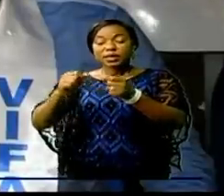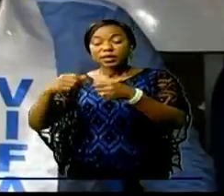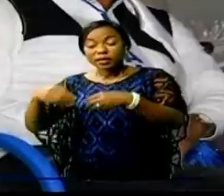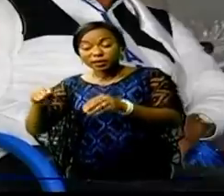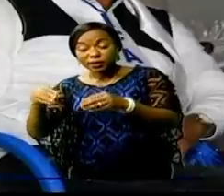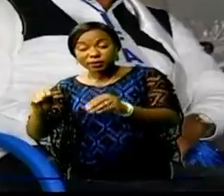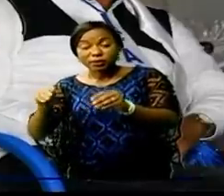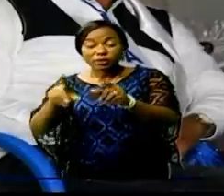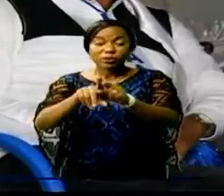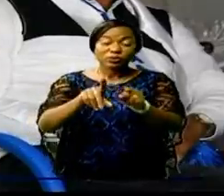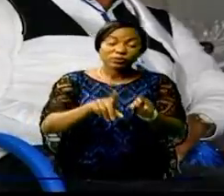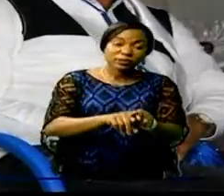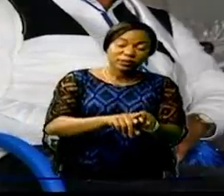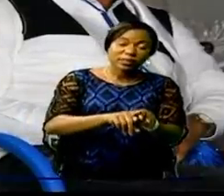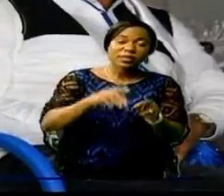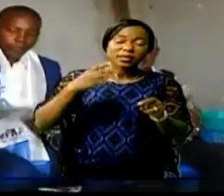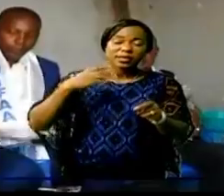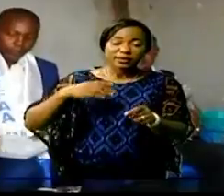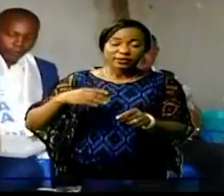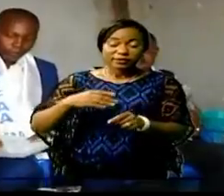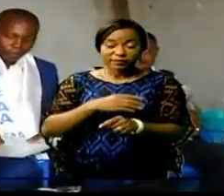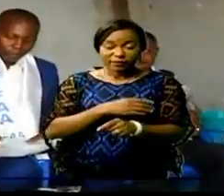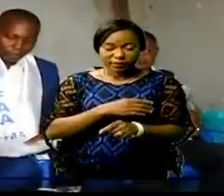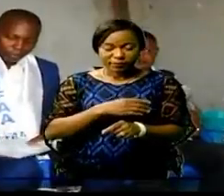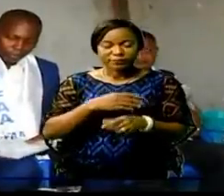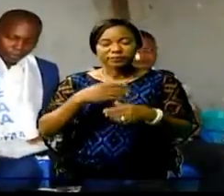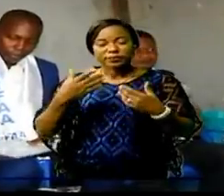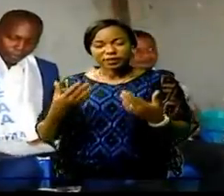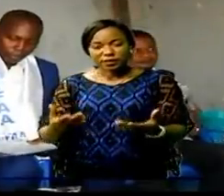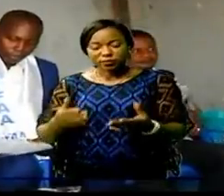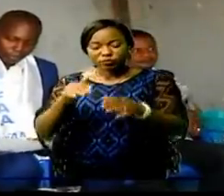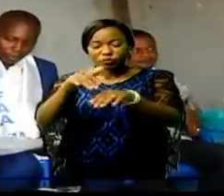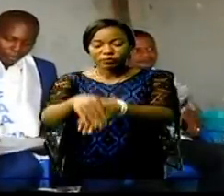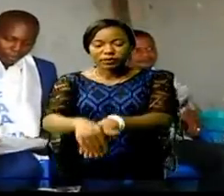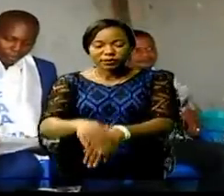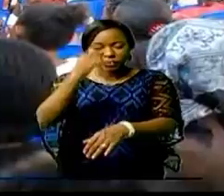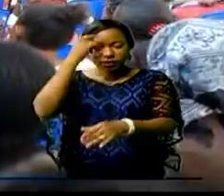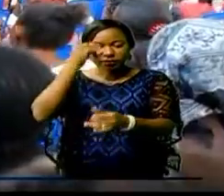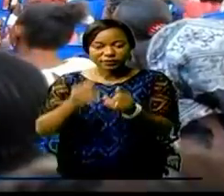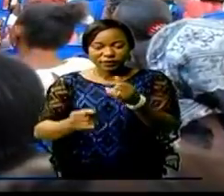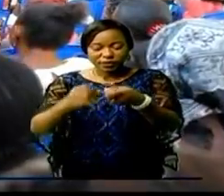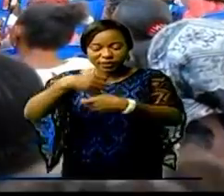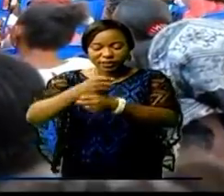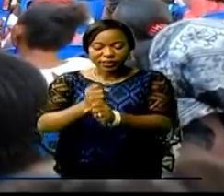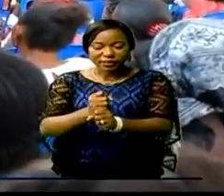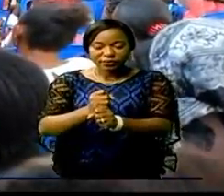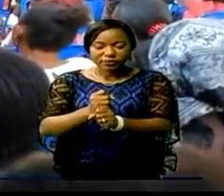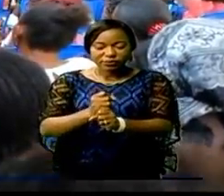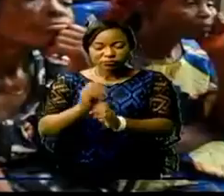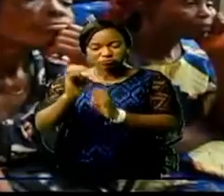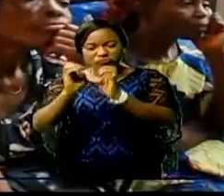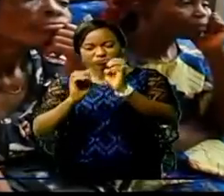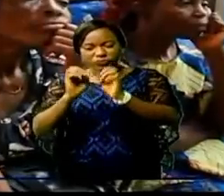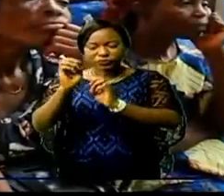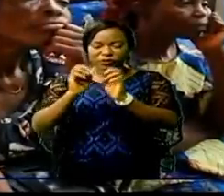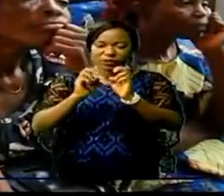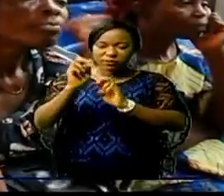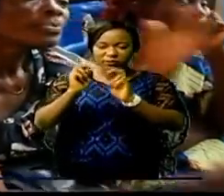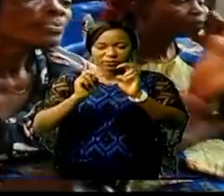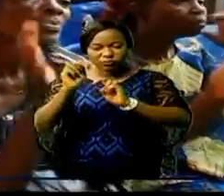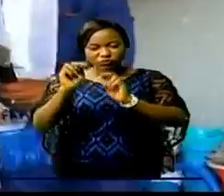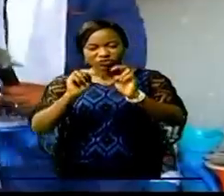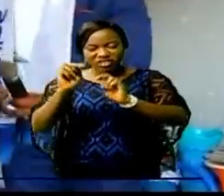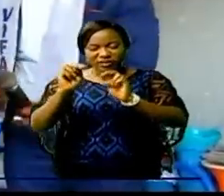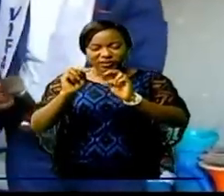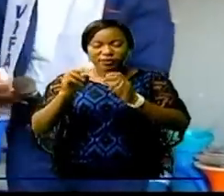plus spécifiquement celui des femmes, pour participer dans la finalité à la création d'une classe moyenne. Cette réunion